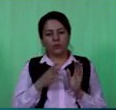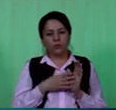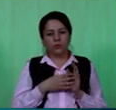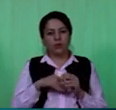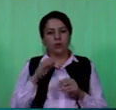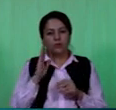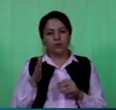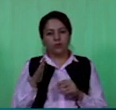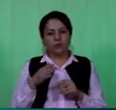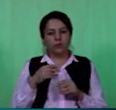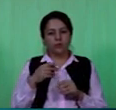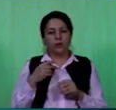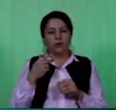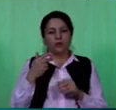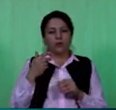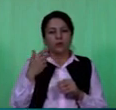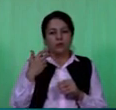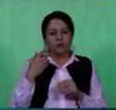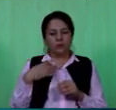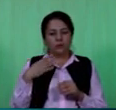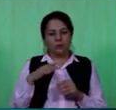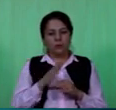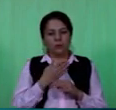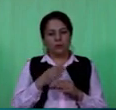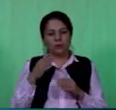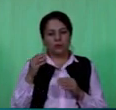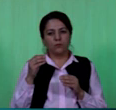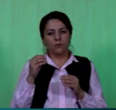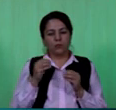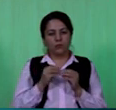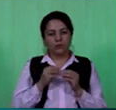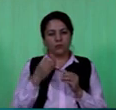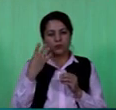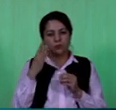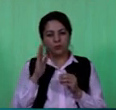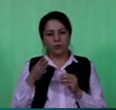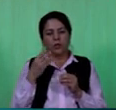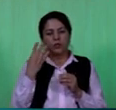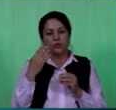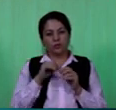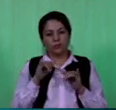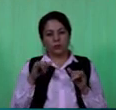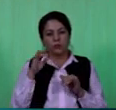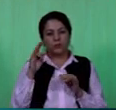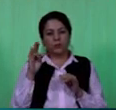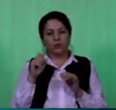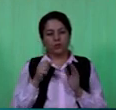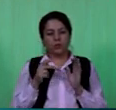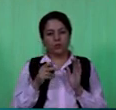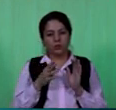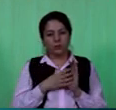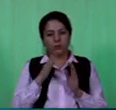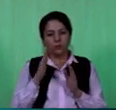получаем 40 разделим на 10 будет 4 четырежды 936 теперь